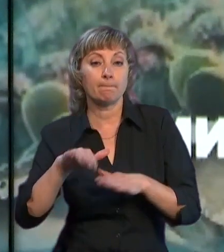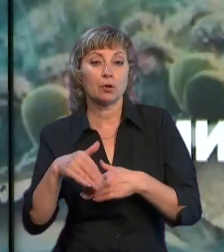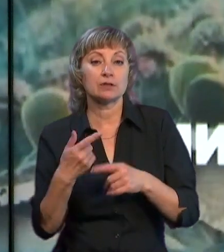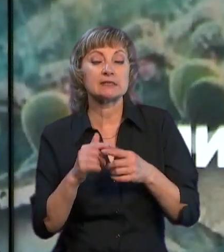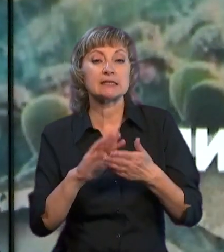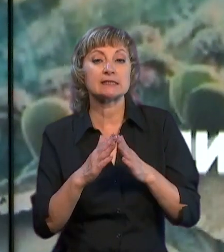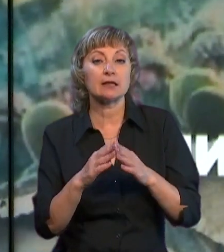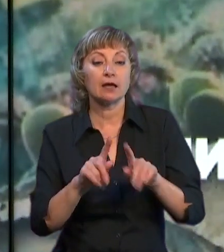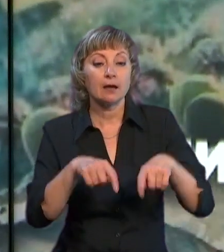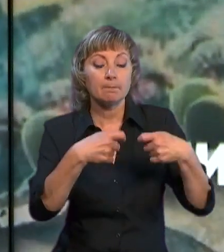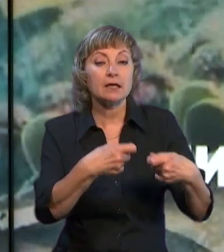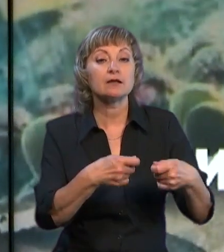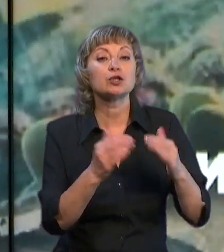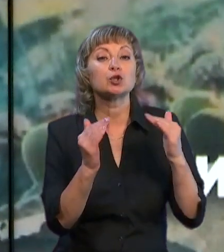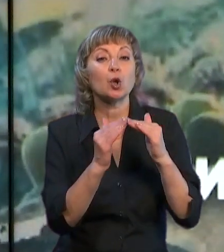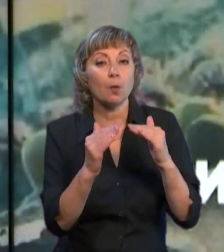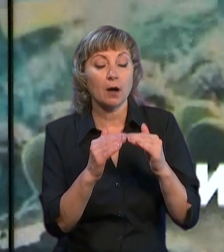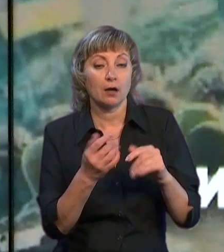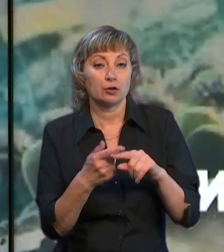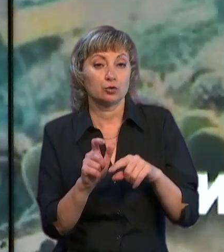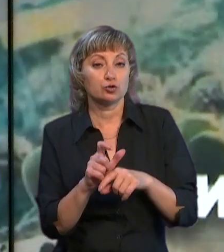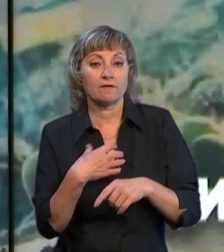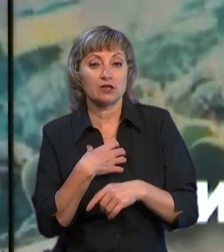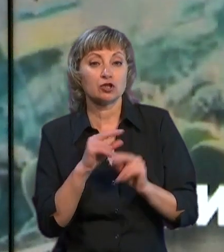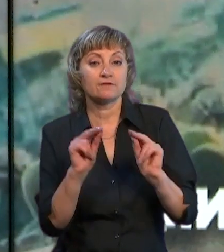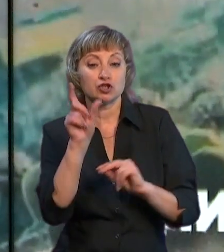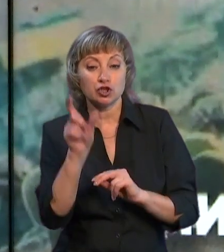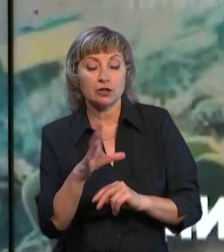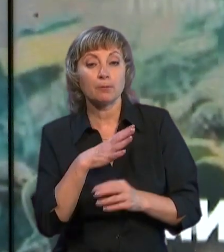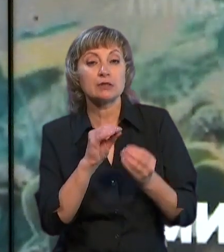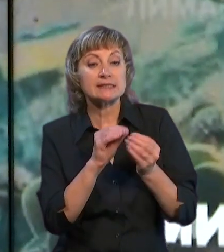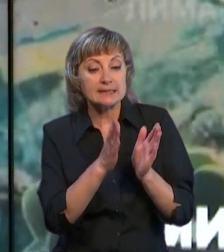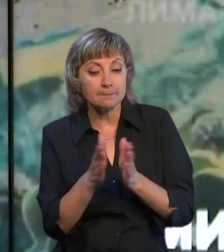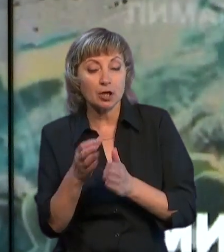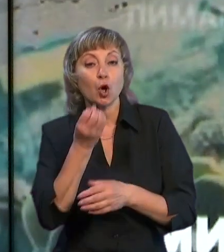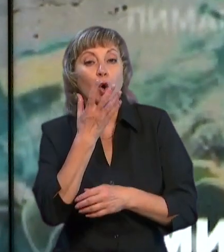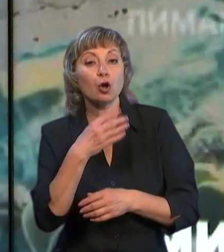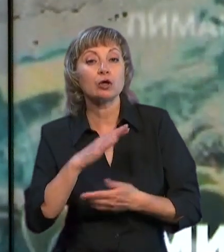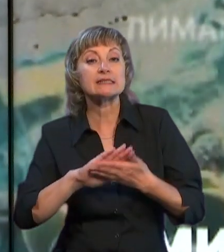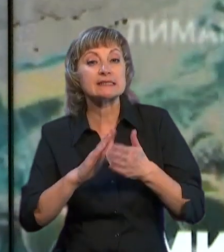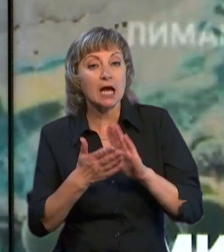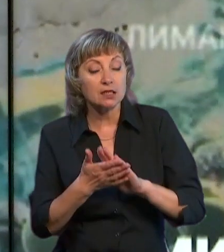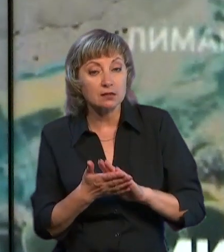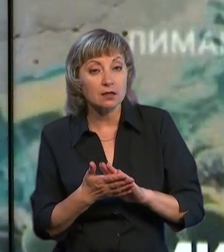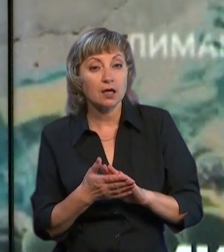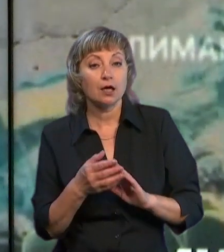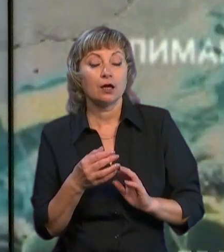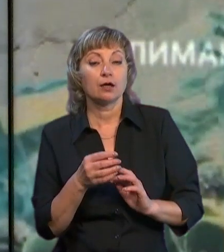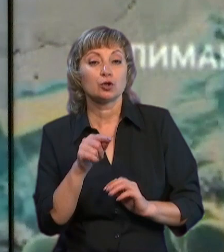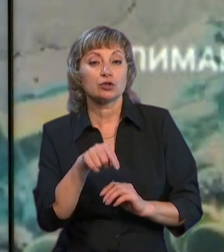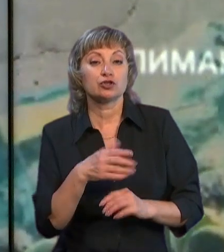стан ретранслюють вдома. Тому дуже важливо, щоб вчитель був в стабільному, в хорошому стані. І, до речі, ми